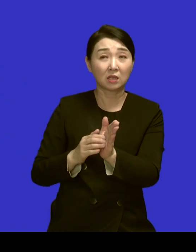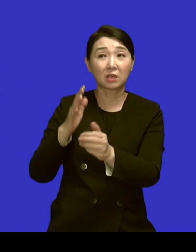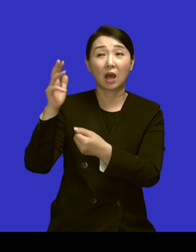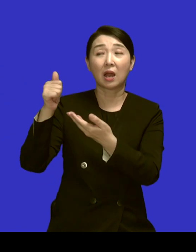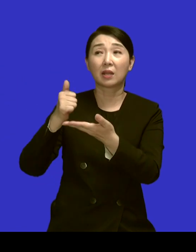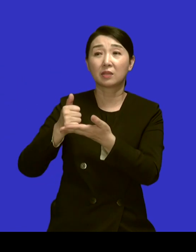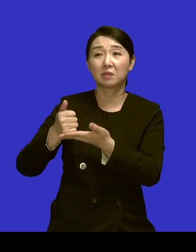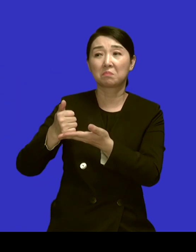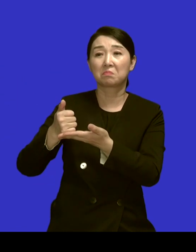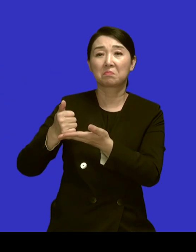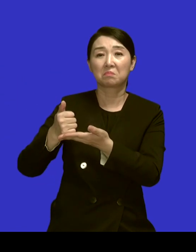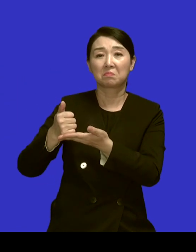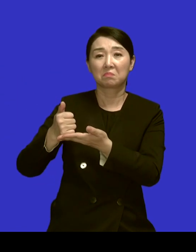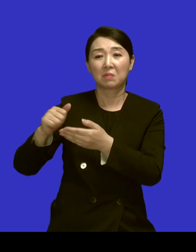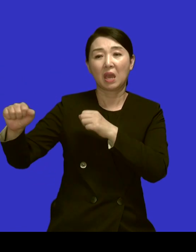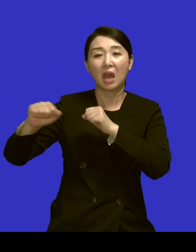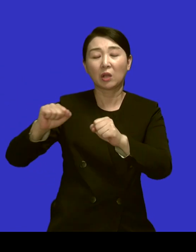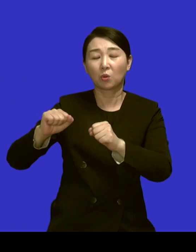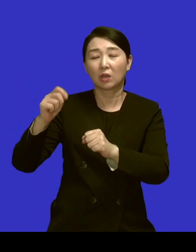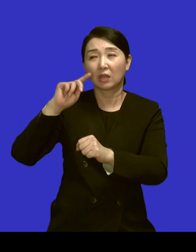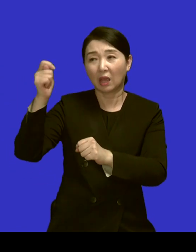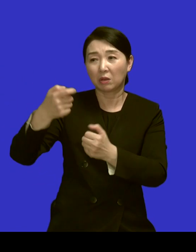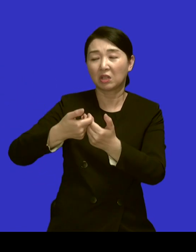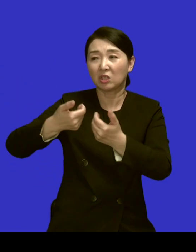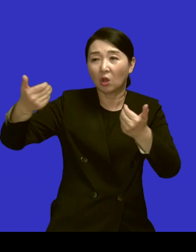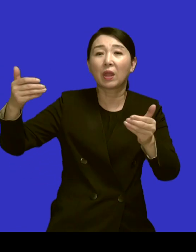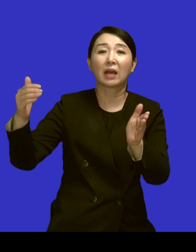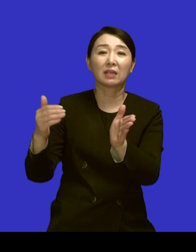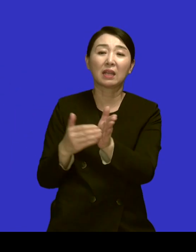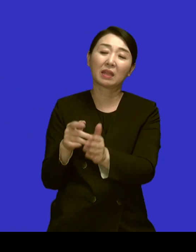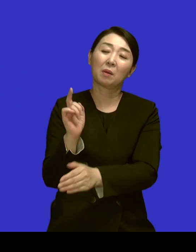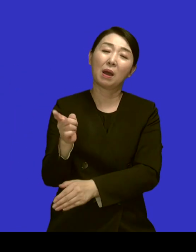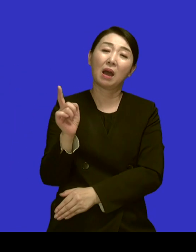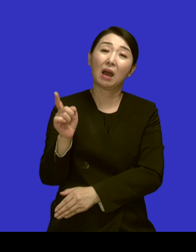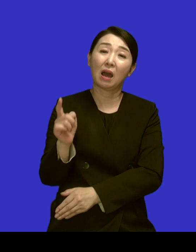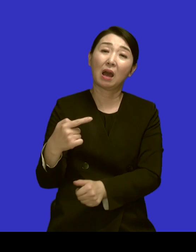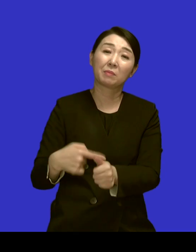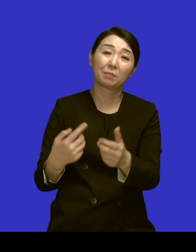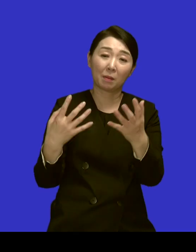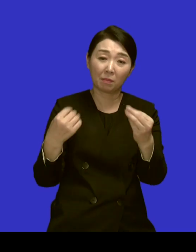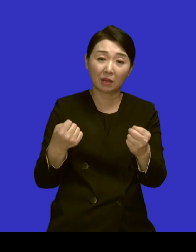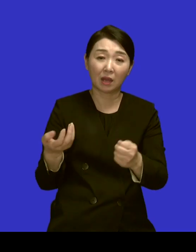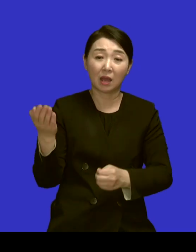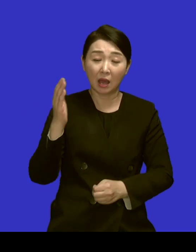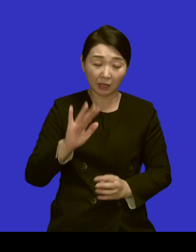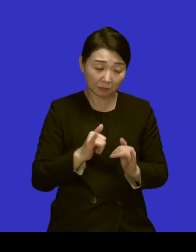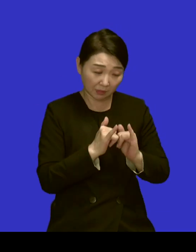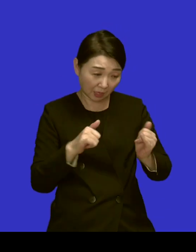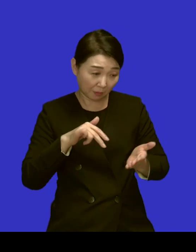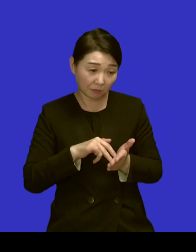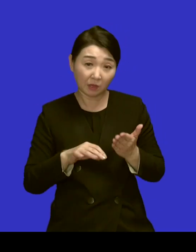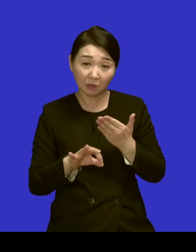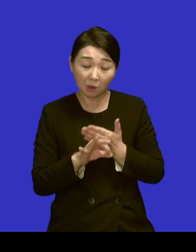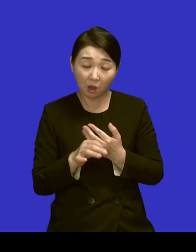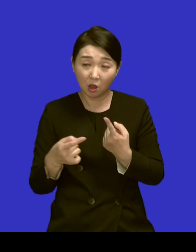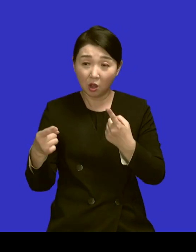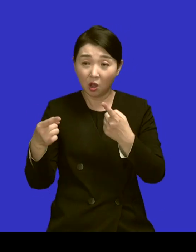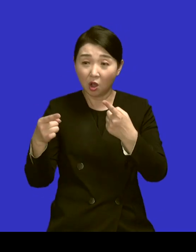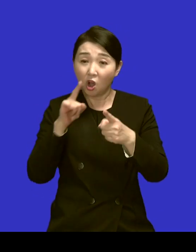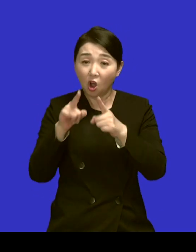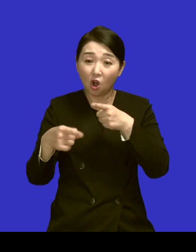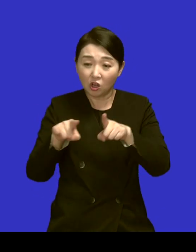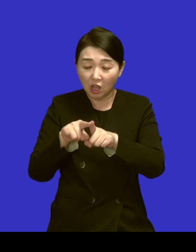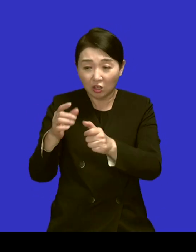역사가 다윗에겐 끝났다. 하나님은 다윗을 떠났다. 다 손가락질 할 때였는데 그럼 적어도 인간이라면 언약궤를